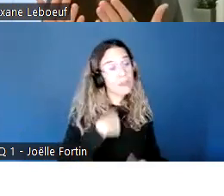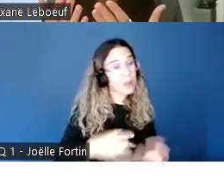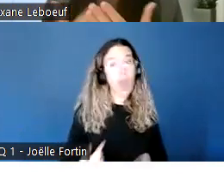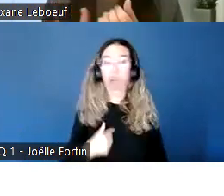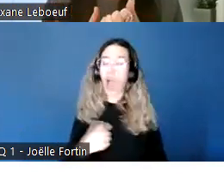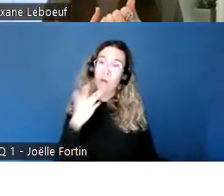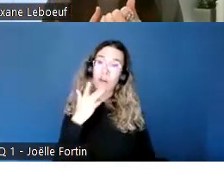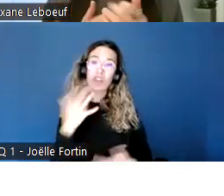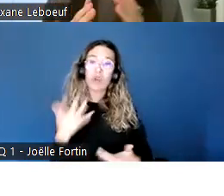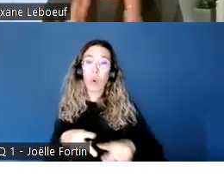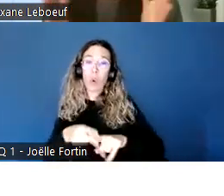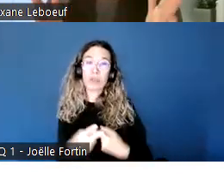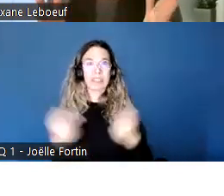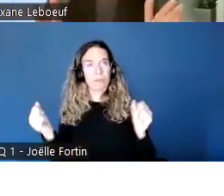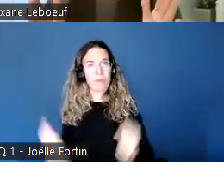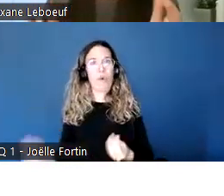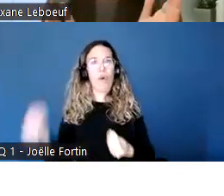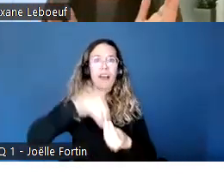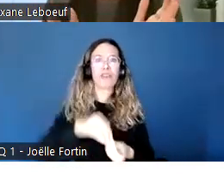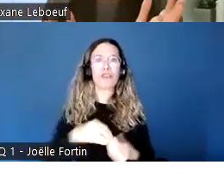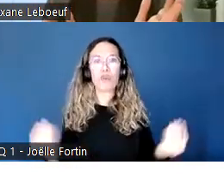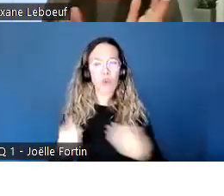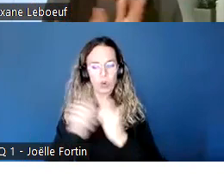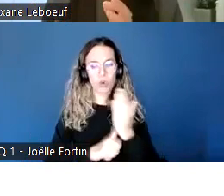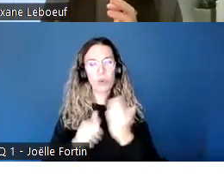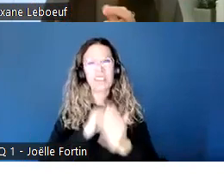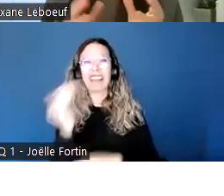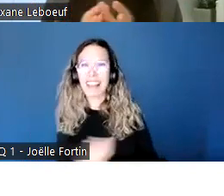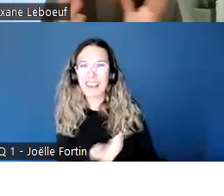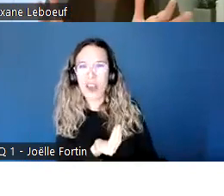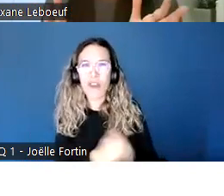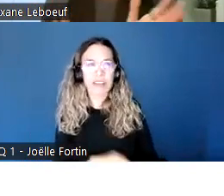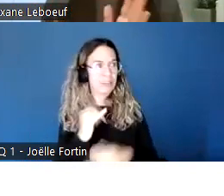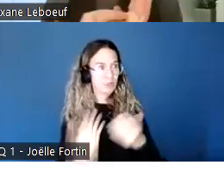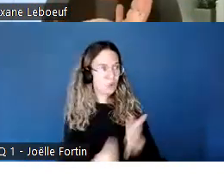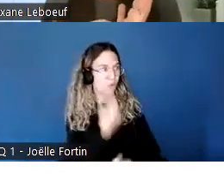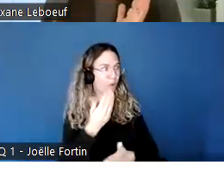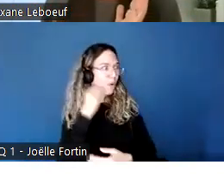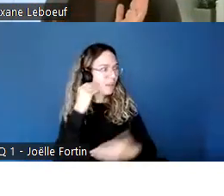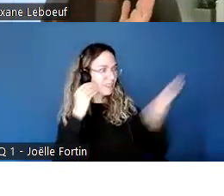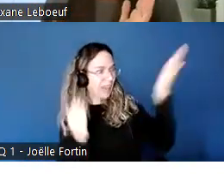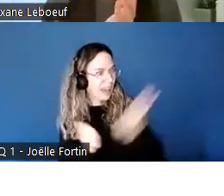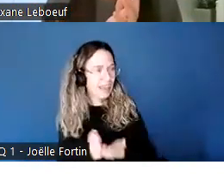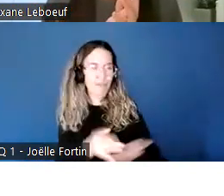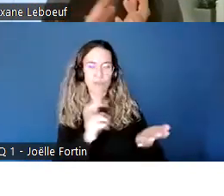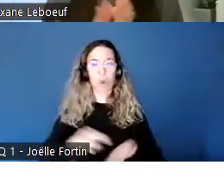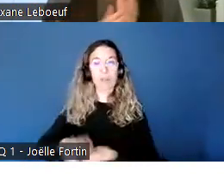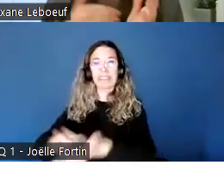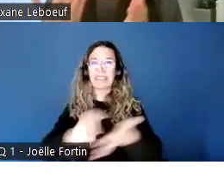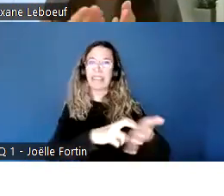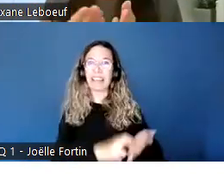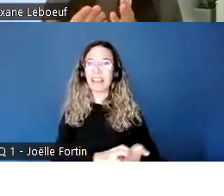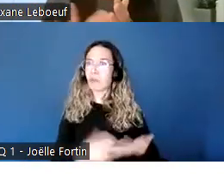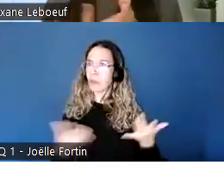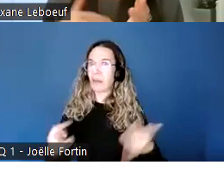que ça soit aussi un outil que je puisse intégrer, par exemple, dans mon dossier d'accueil. Quand il y a un nouveau résident, ben, on signe tout ça, puis les gens